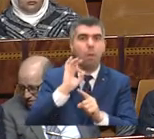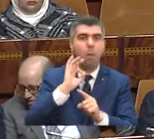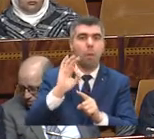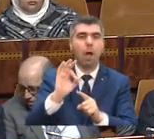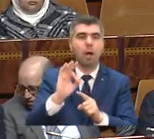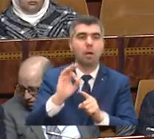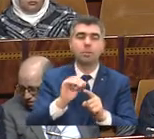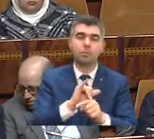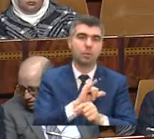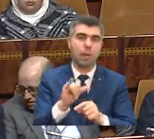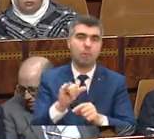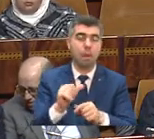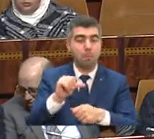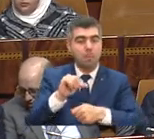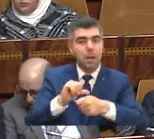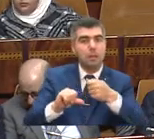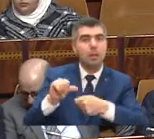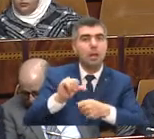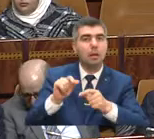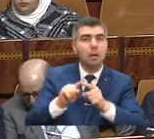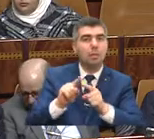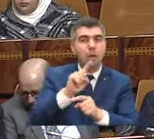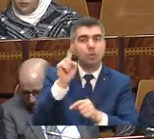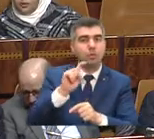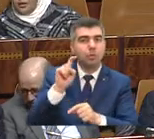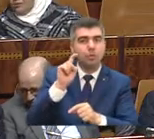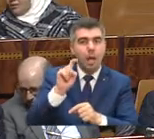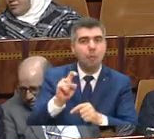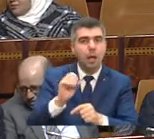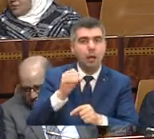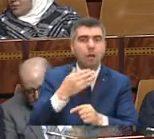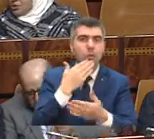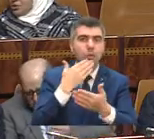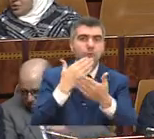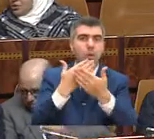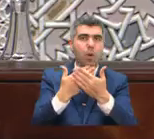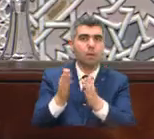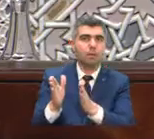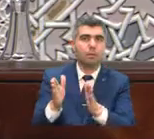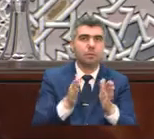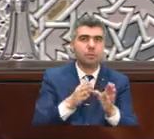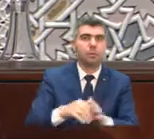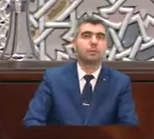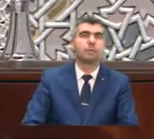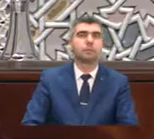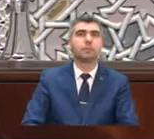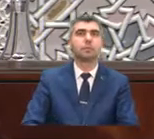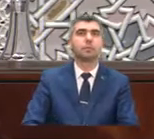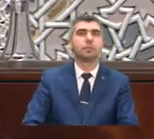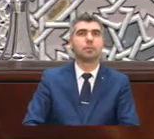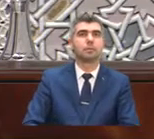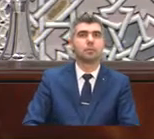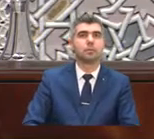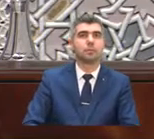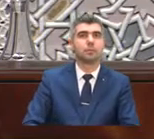من الأساس باش يمكن الجماعات يستفادوا. وشكرا. هل من تعقيب إضافي آخر؟ كلمة